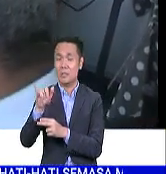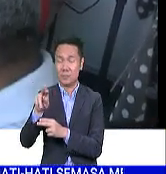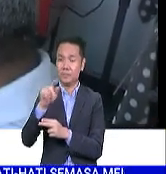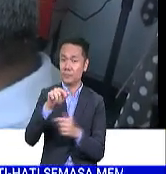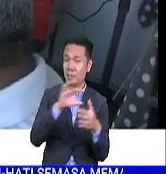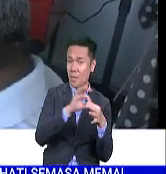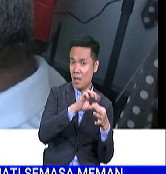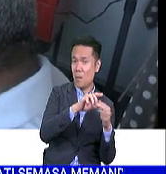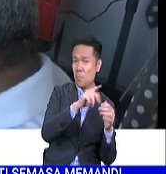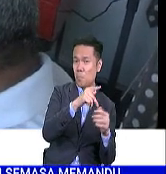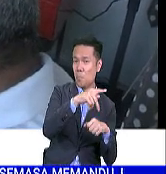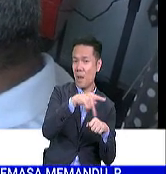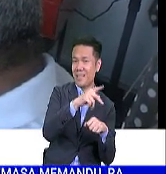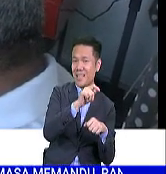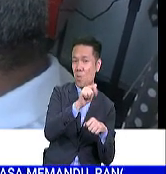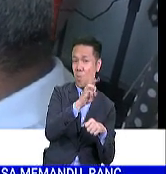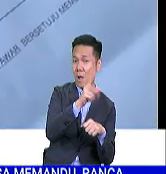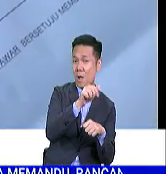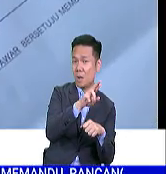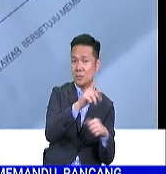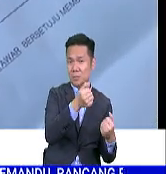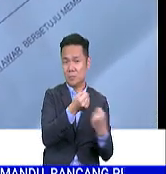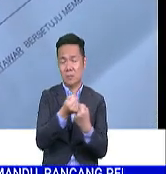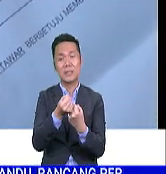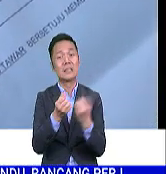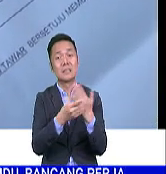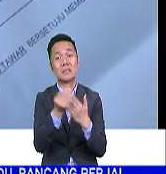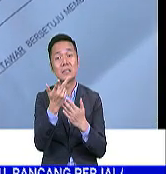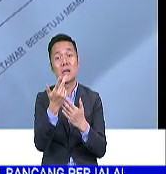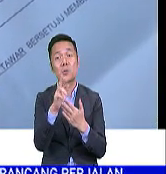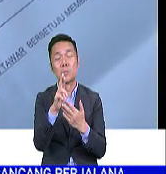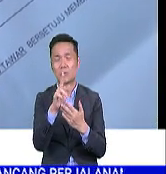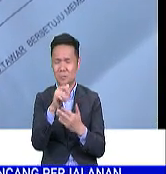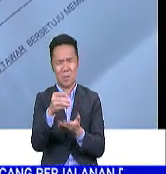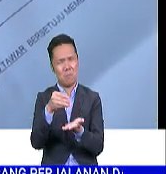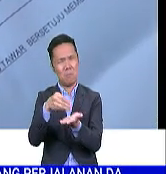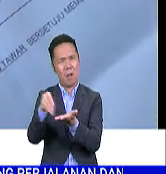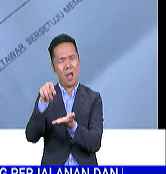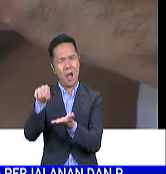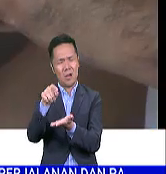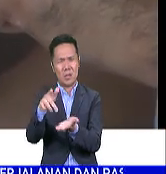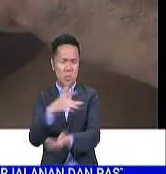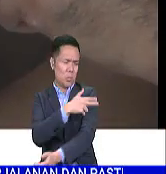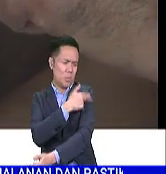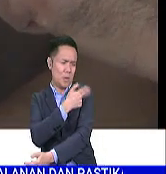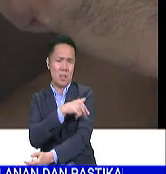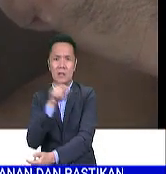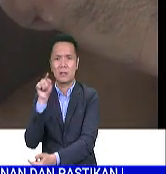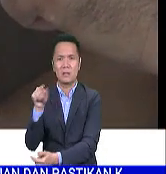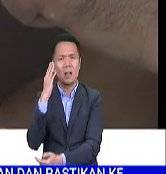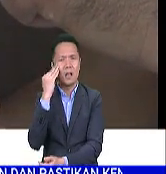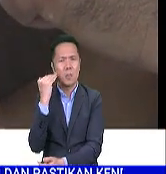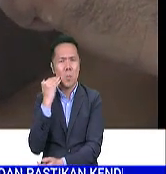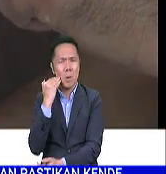Pulau Tawar turut menyumbang RM3,000. Bantuan diharap dapat membantu membiayai kos perubatan Kamaruzaman dan meringankan